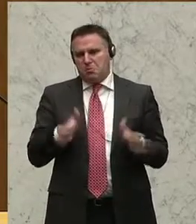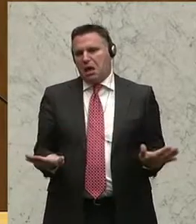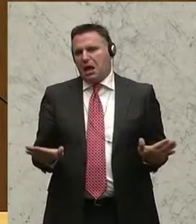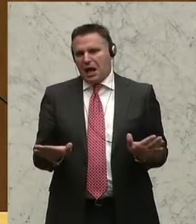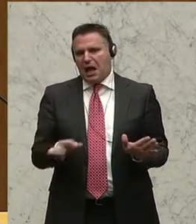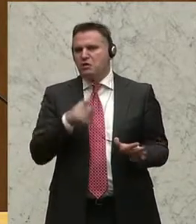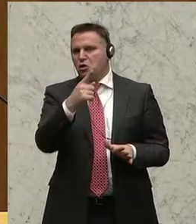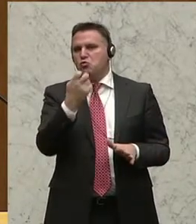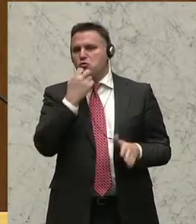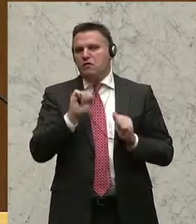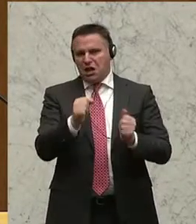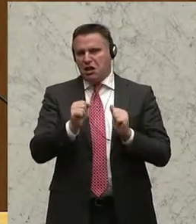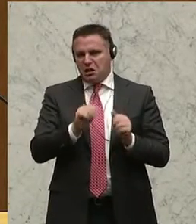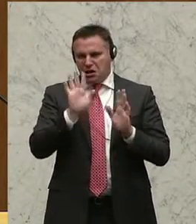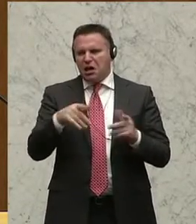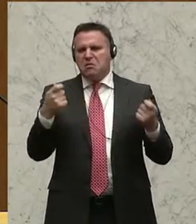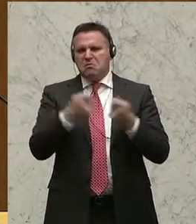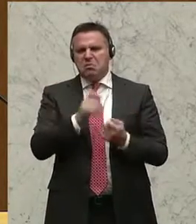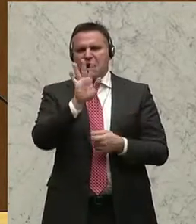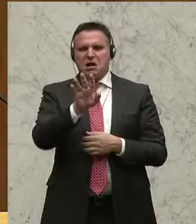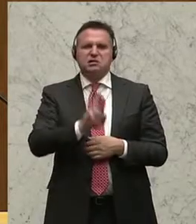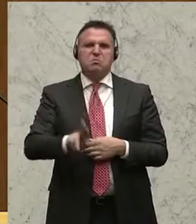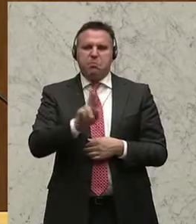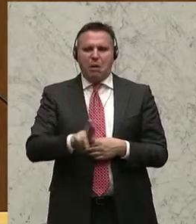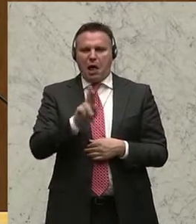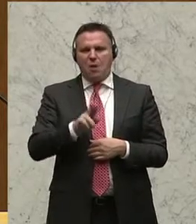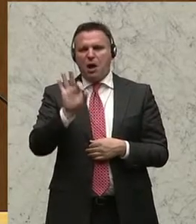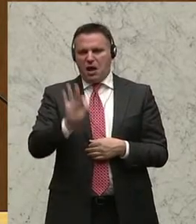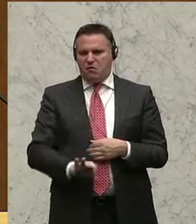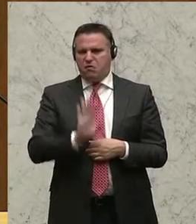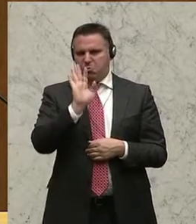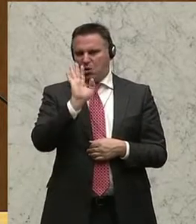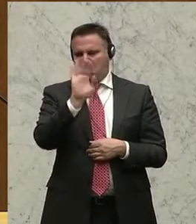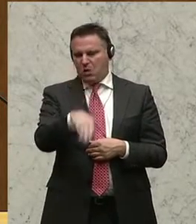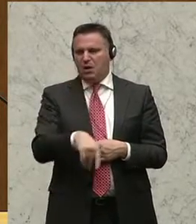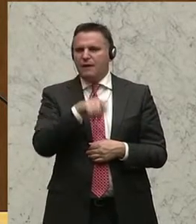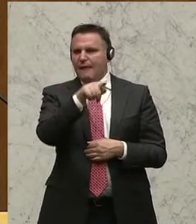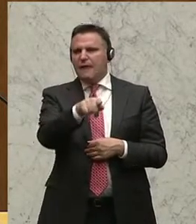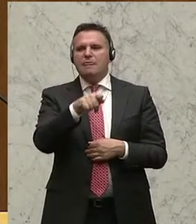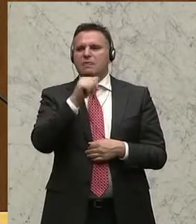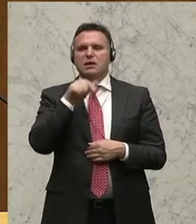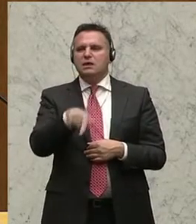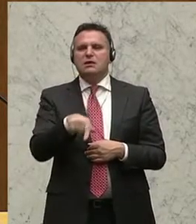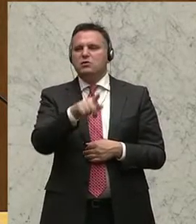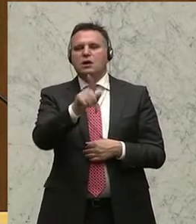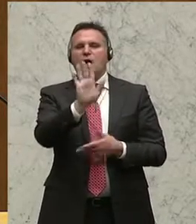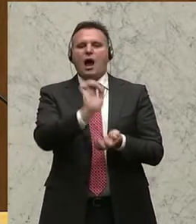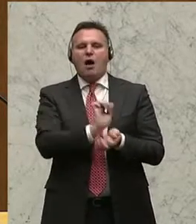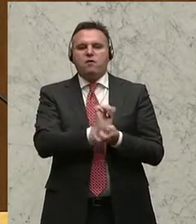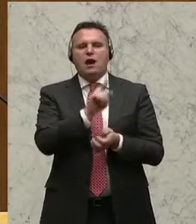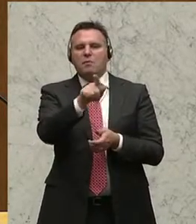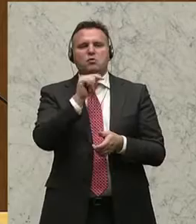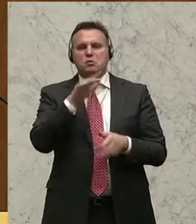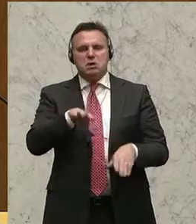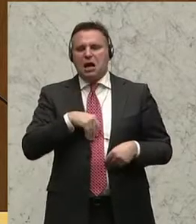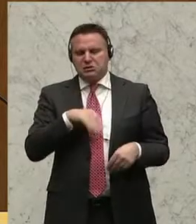sich zu engagieren. Aber das passt genau ins Bild der FPÖ. Ihr nehmt ja nicht einmal die Aufgaben wahr, die ihr wahrnehmen sollt.